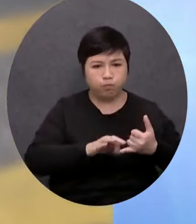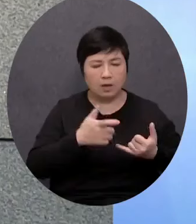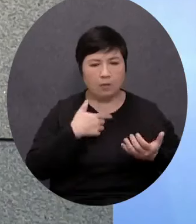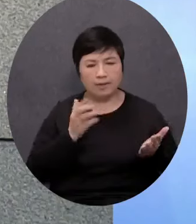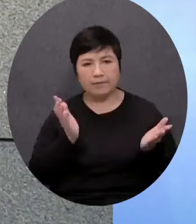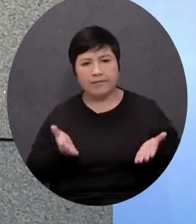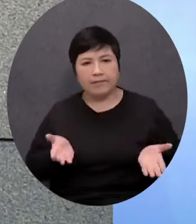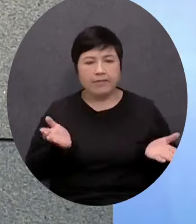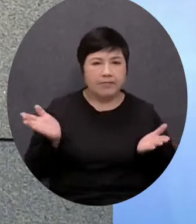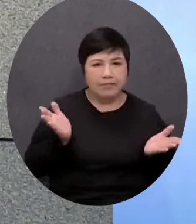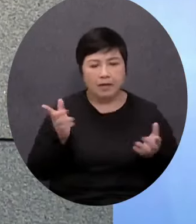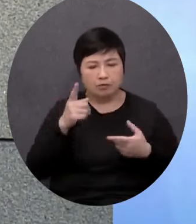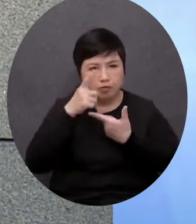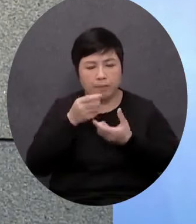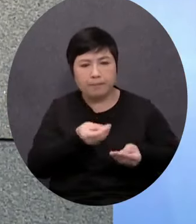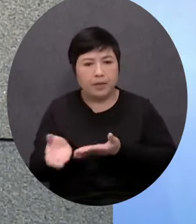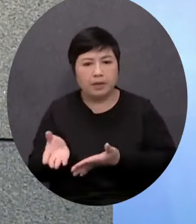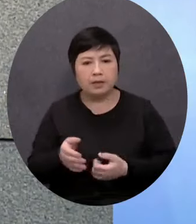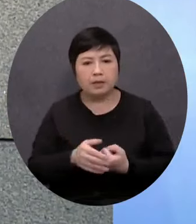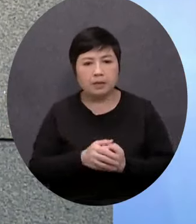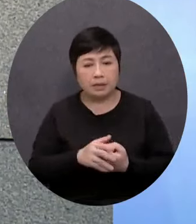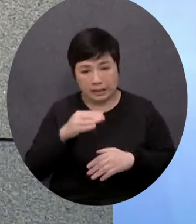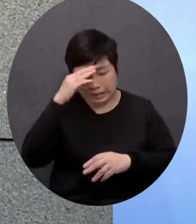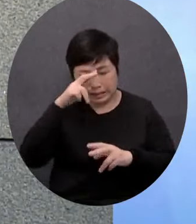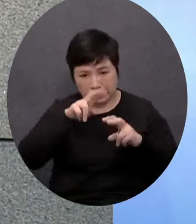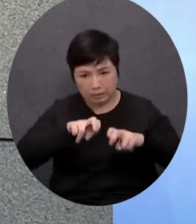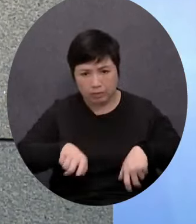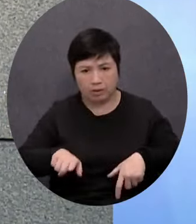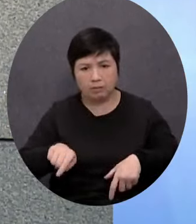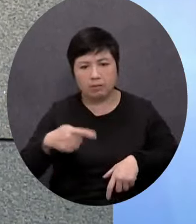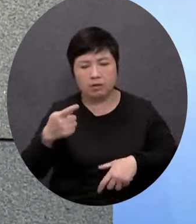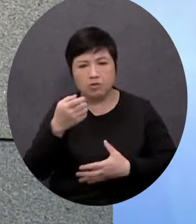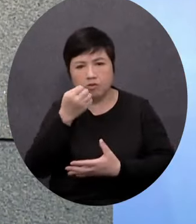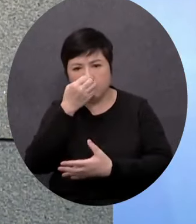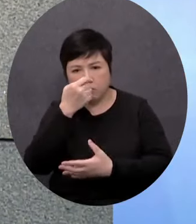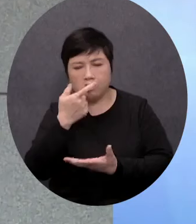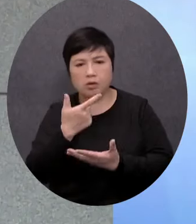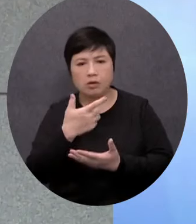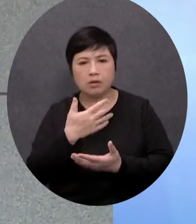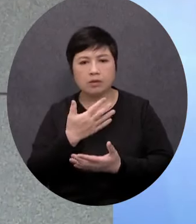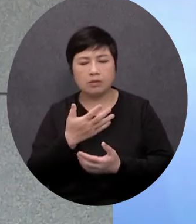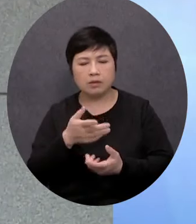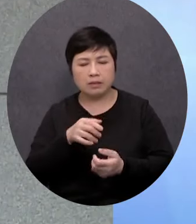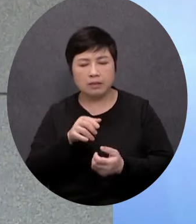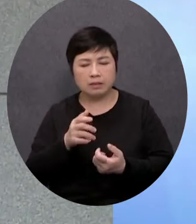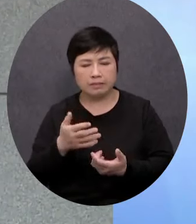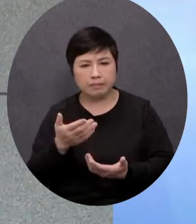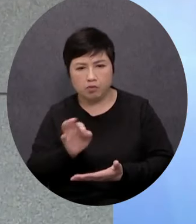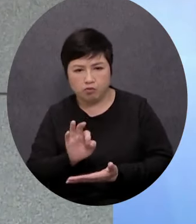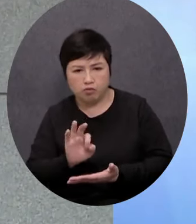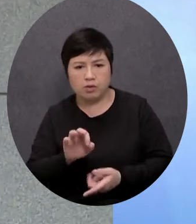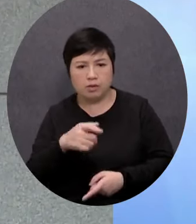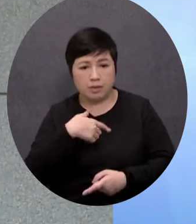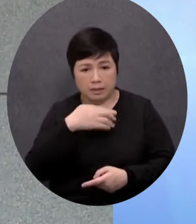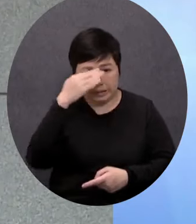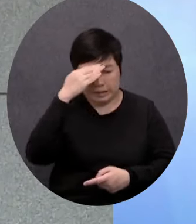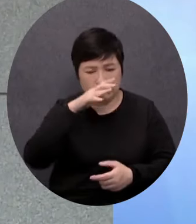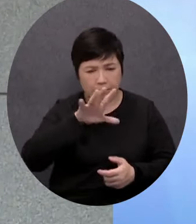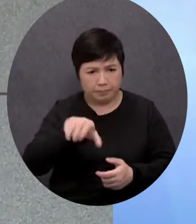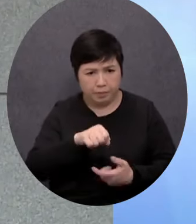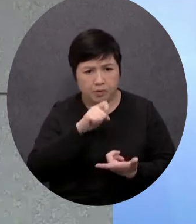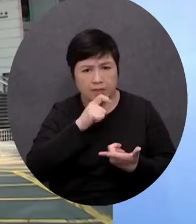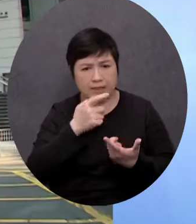嘅。 警方初步調查顯示，當中未發現有任何本地受害人。行動中，警方檢獲一批電腦、智